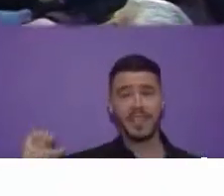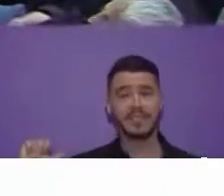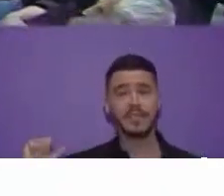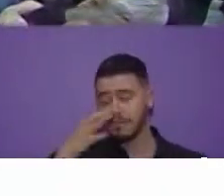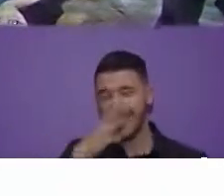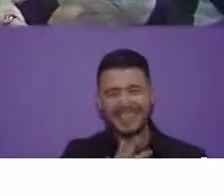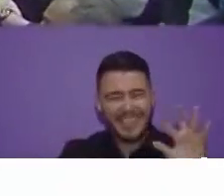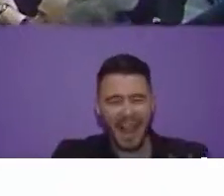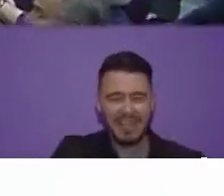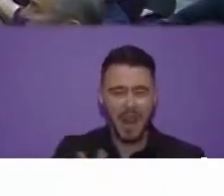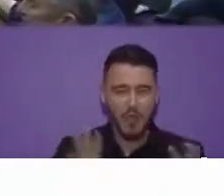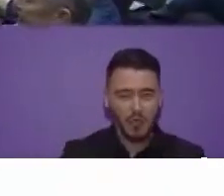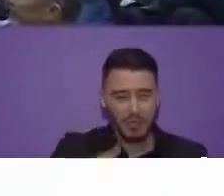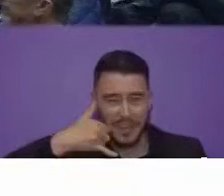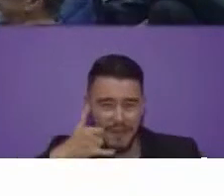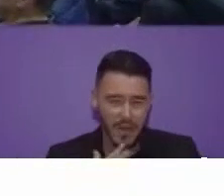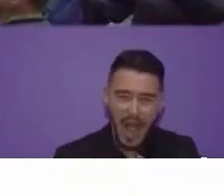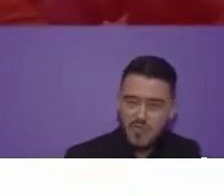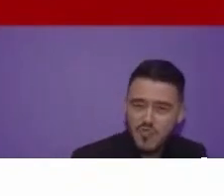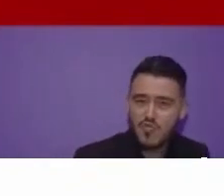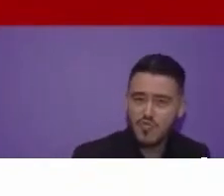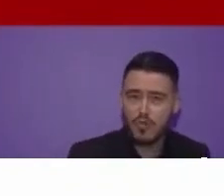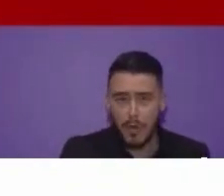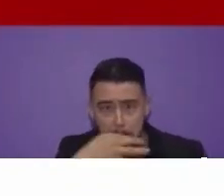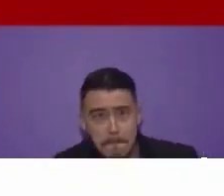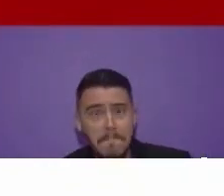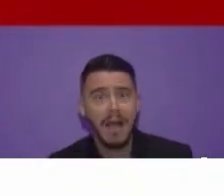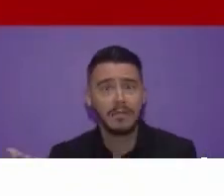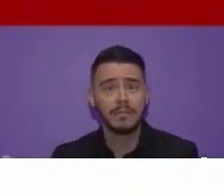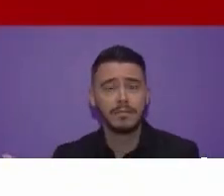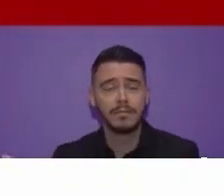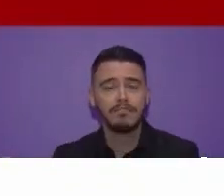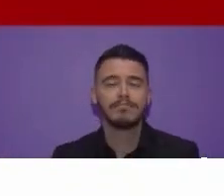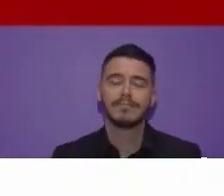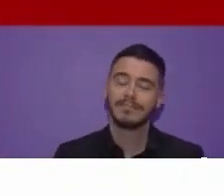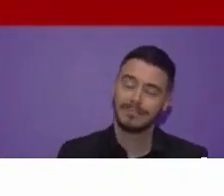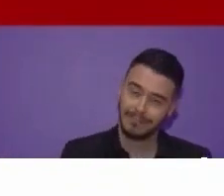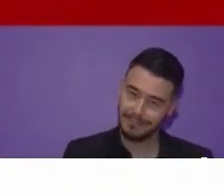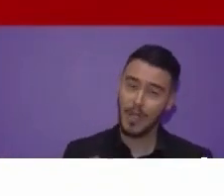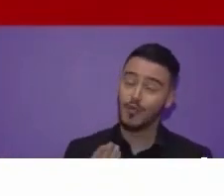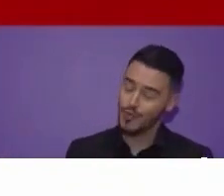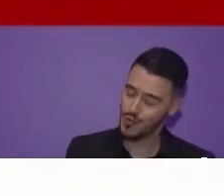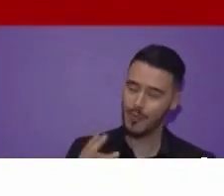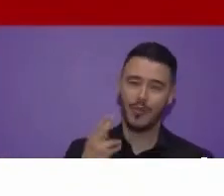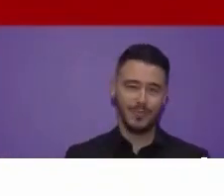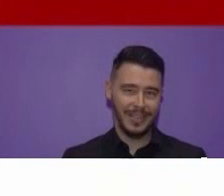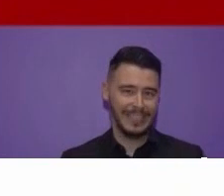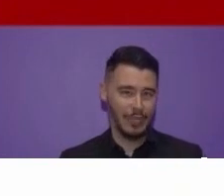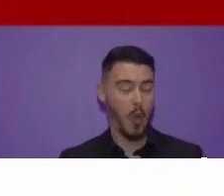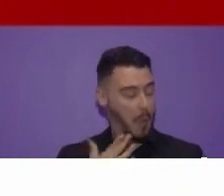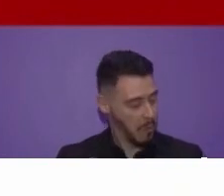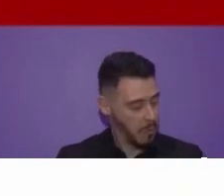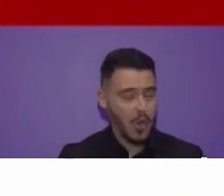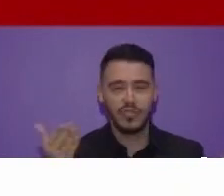το παραδέχτηκε δημόσια. Παραδέχτηκε όμως επίσης, και αυτό ίσως είναι το σημαντικότερο, ότι δεν